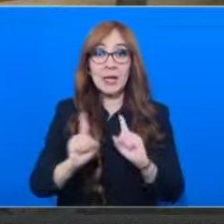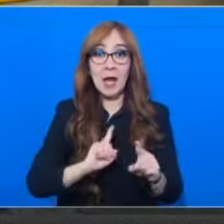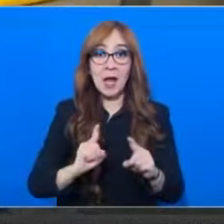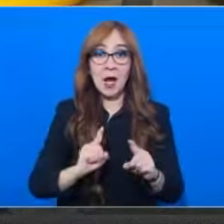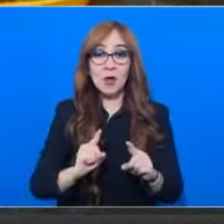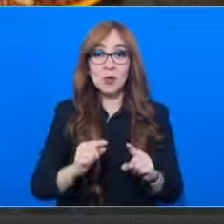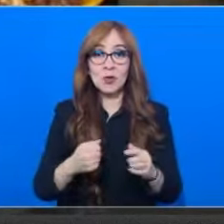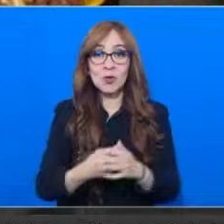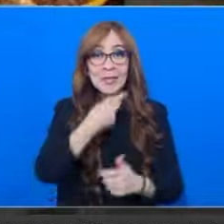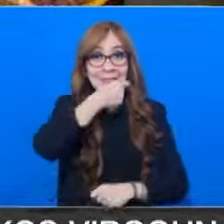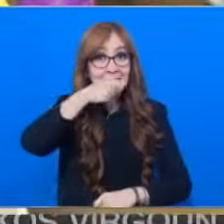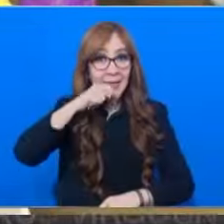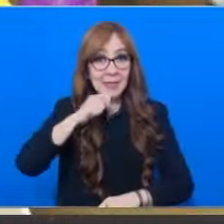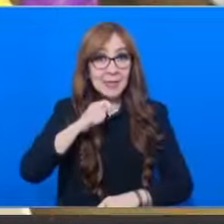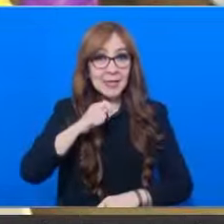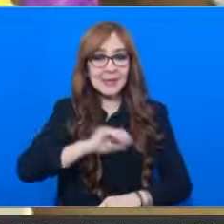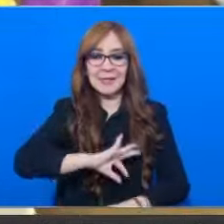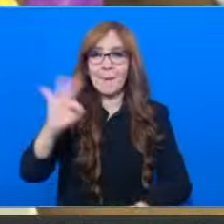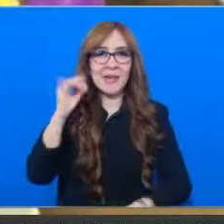ya?